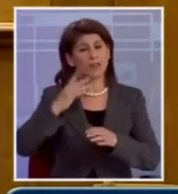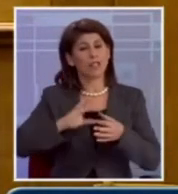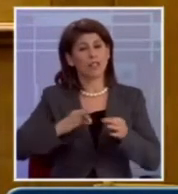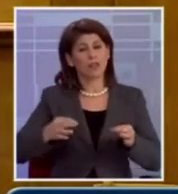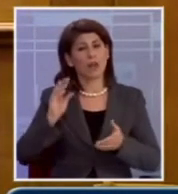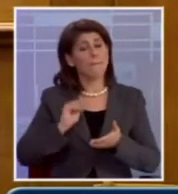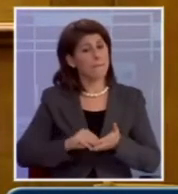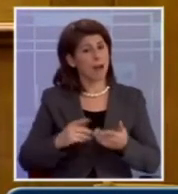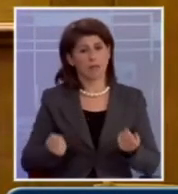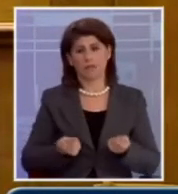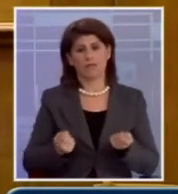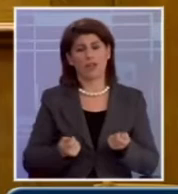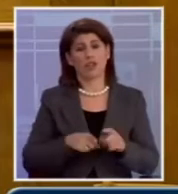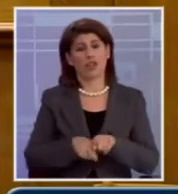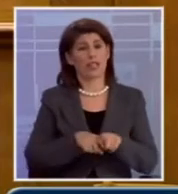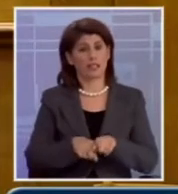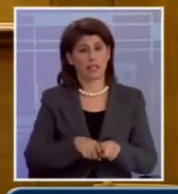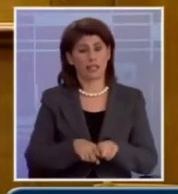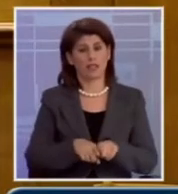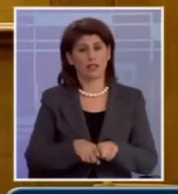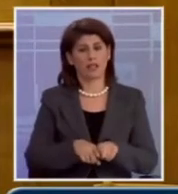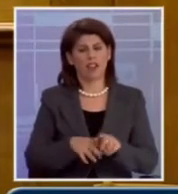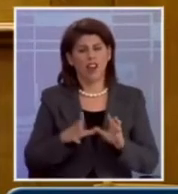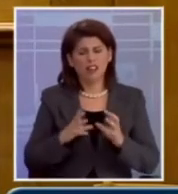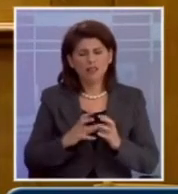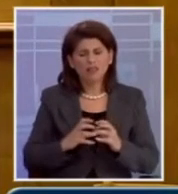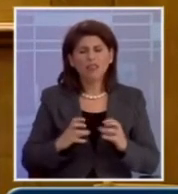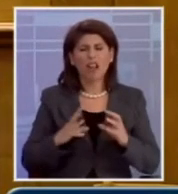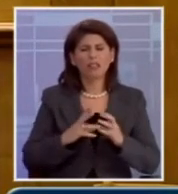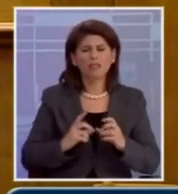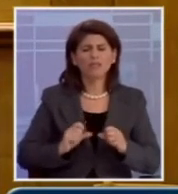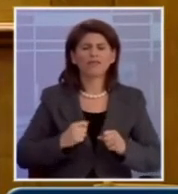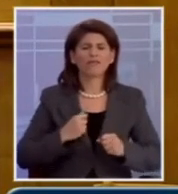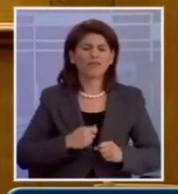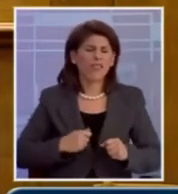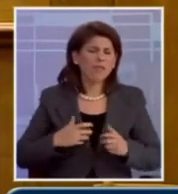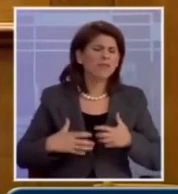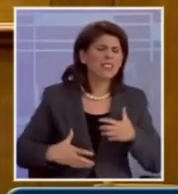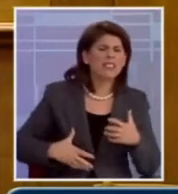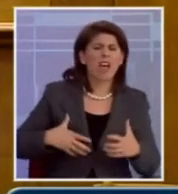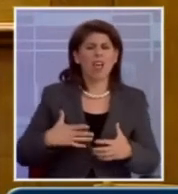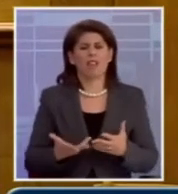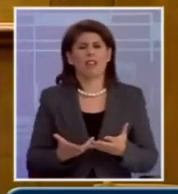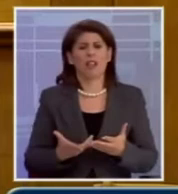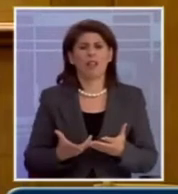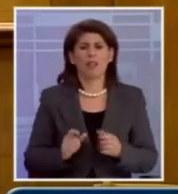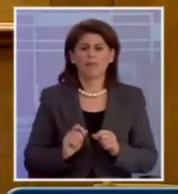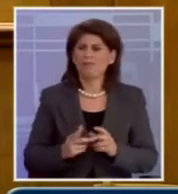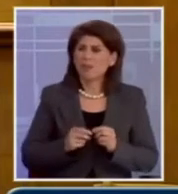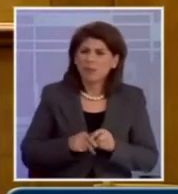δυστυχώς επαναλαμβάνεται σε ό,τι αφορά τη μιζέρια που εκπέμπεται ακόμα και σήμερα, σε αυτές τις